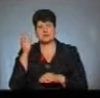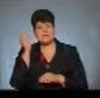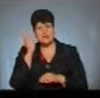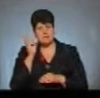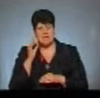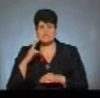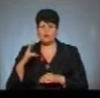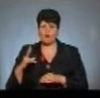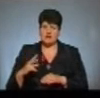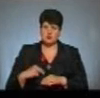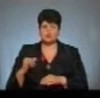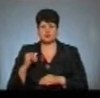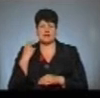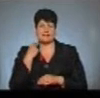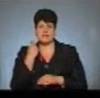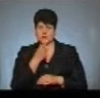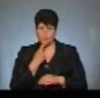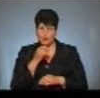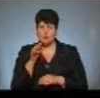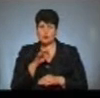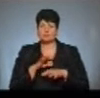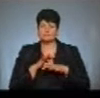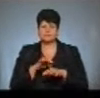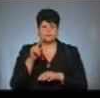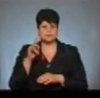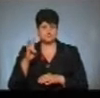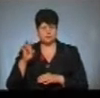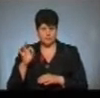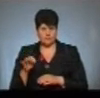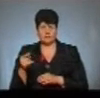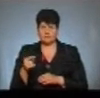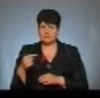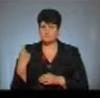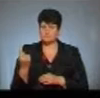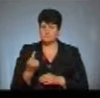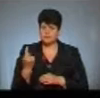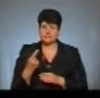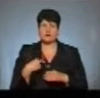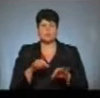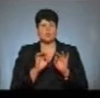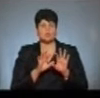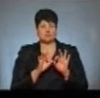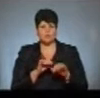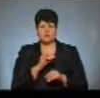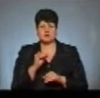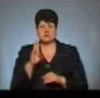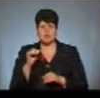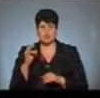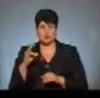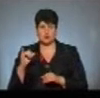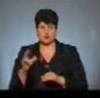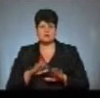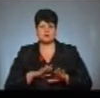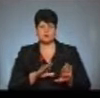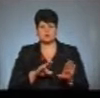та англійських мов. Про перебіг зовнішнього незалежного оцінювання на Тернопільщині нам розповість Юрій Шайнюк,